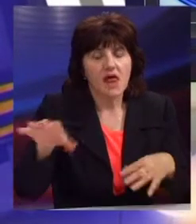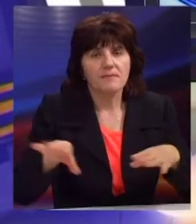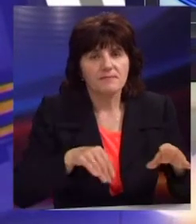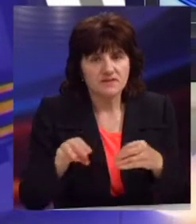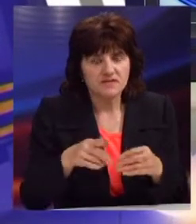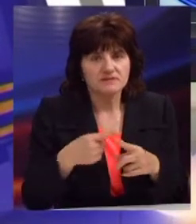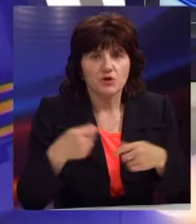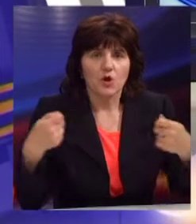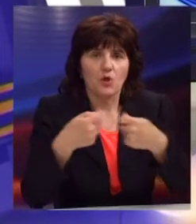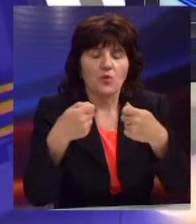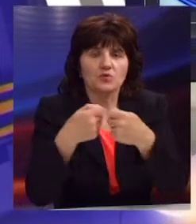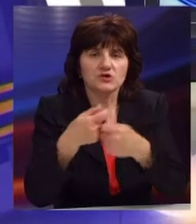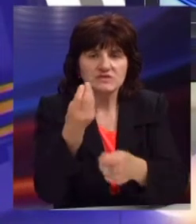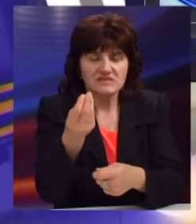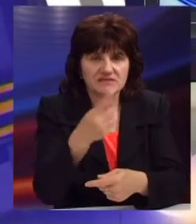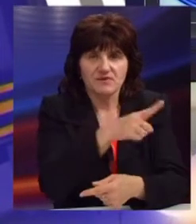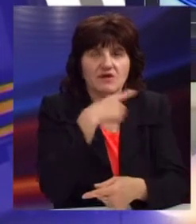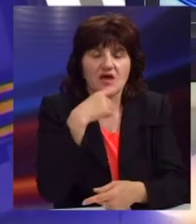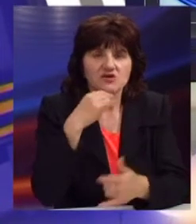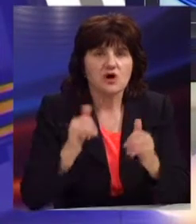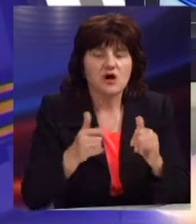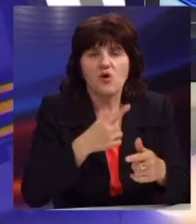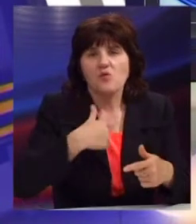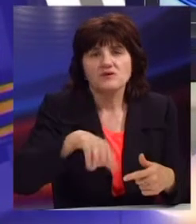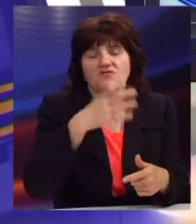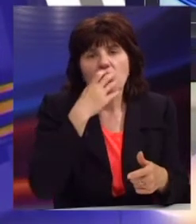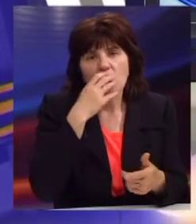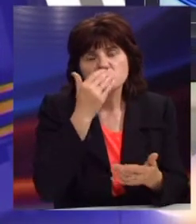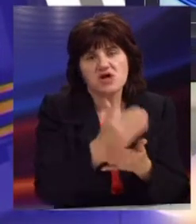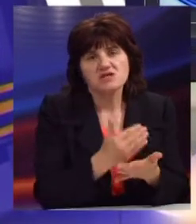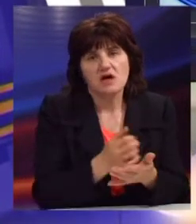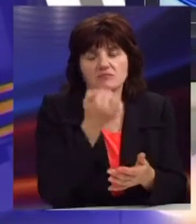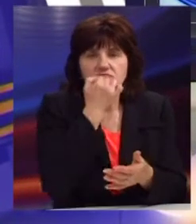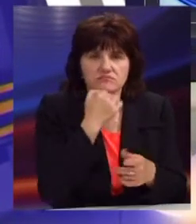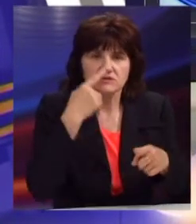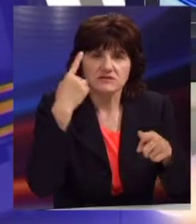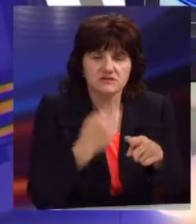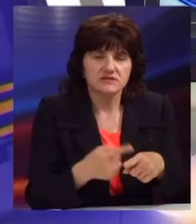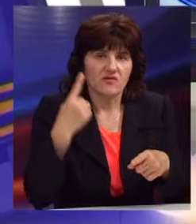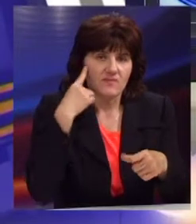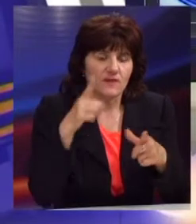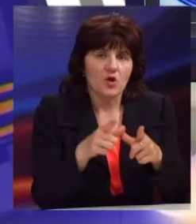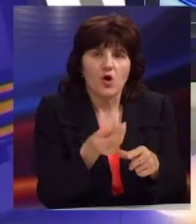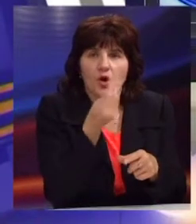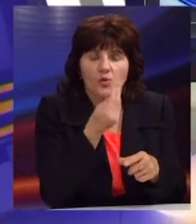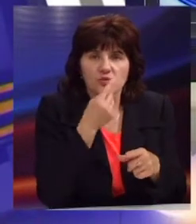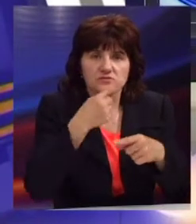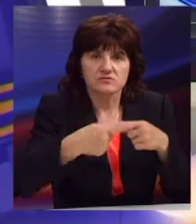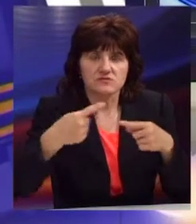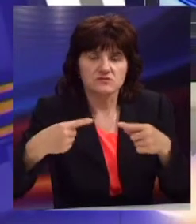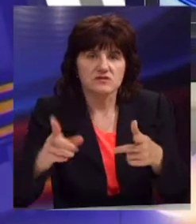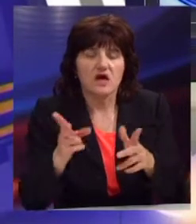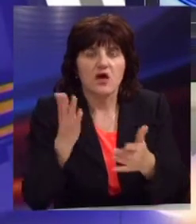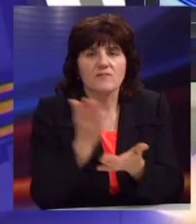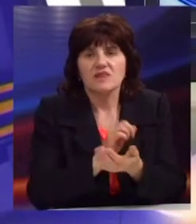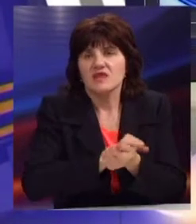poslovnog udruženja pijaca Srbije ističu kako se zalažu da se donese zakon o pijacama, kao i sajam ukusi tradicije da se buduće održava u